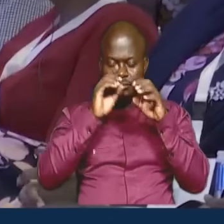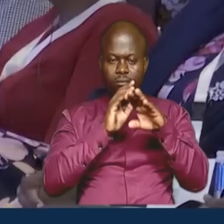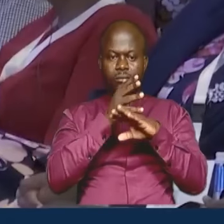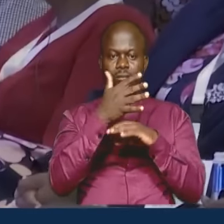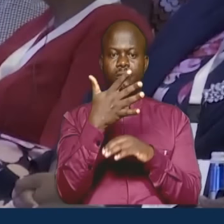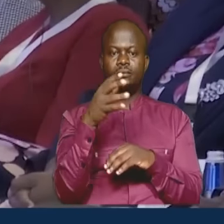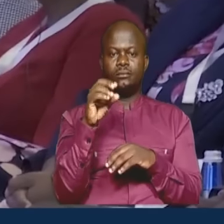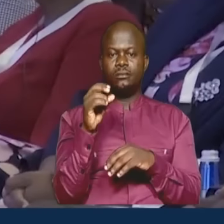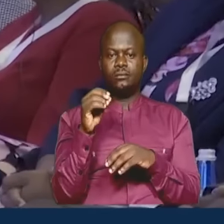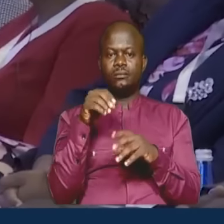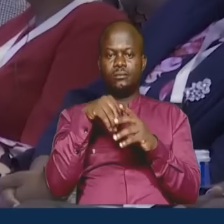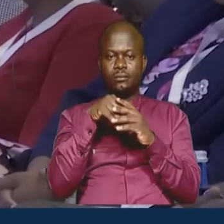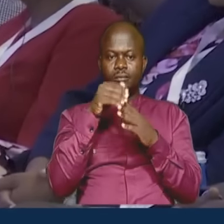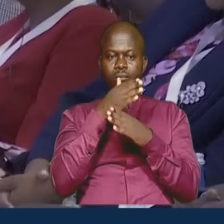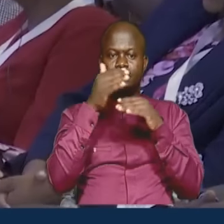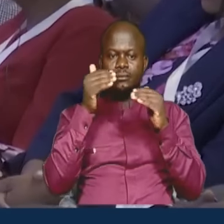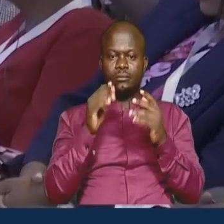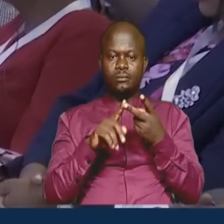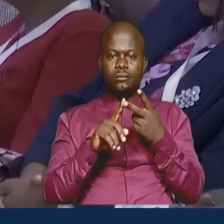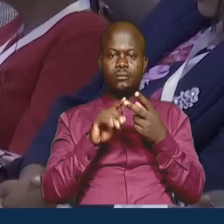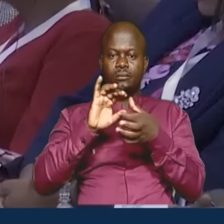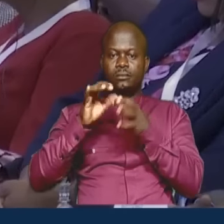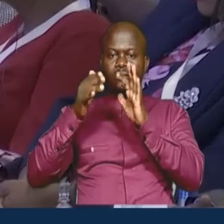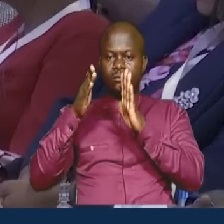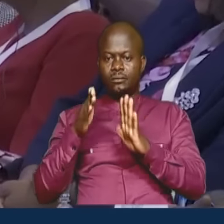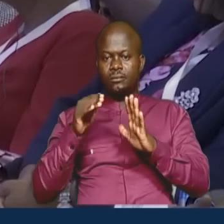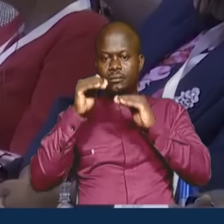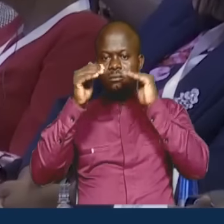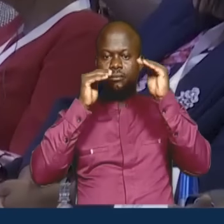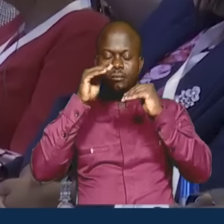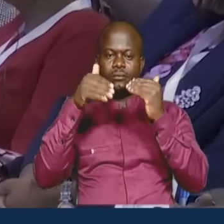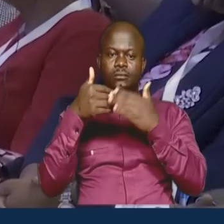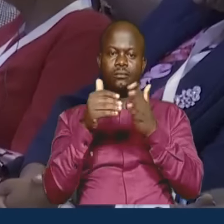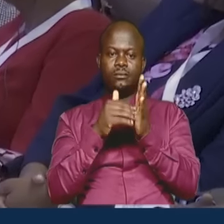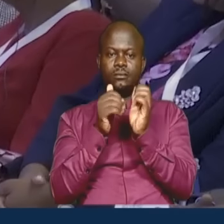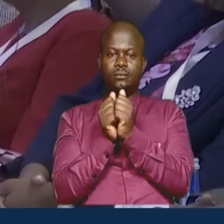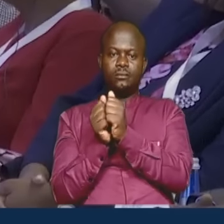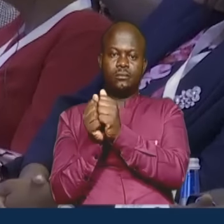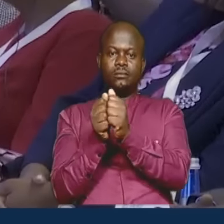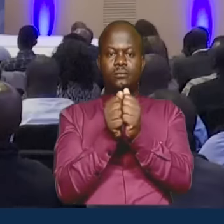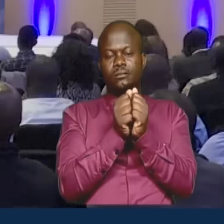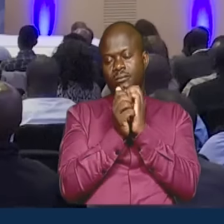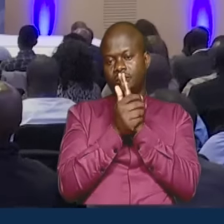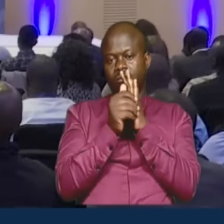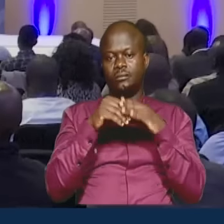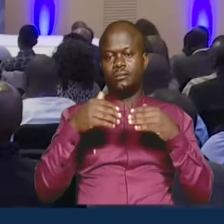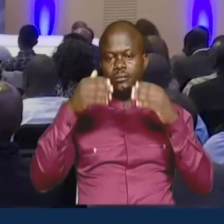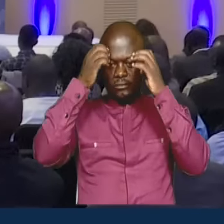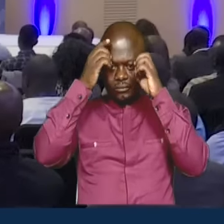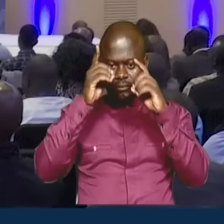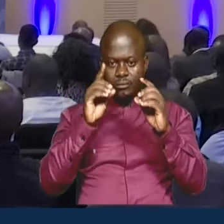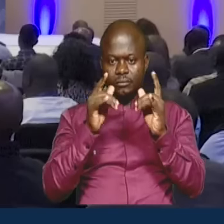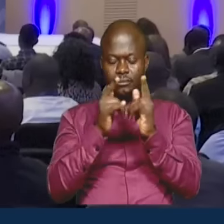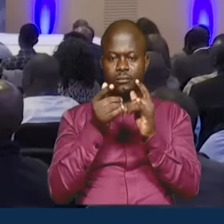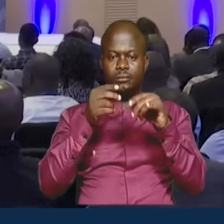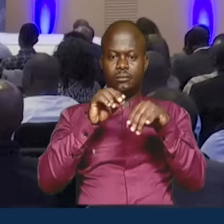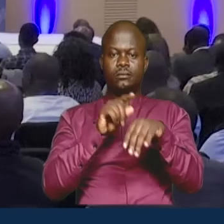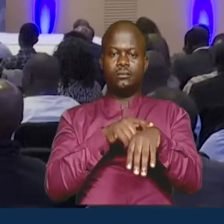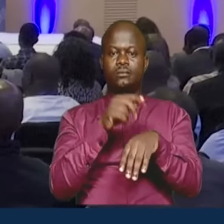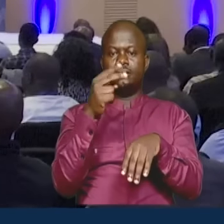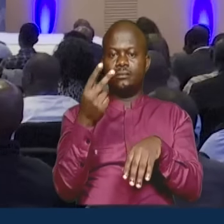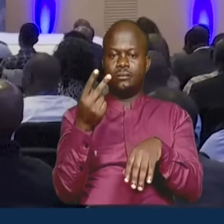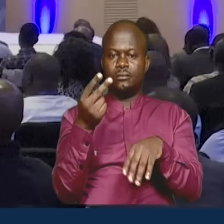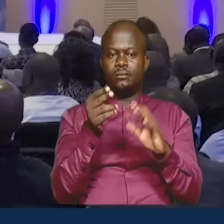500 barimo abaminisitiri abafatanya bikorwa muri uru rwego ndetse n'impuguke mu burezi. Ni inama ibaye ku nshuro ya kabiri